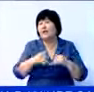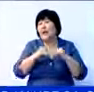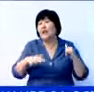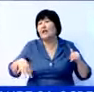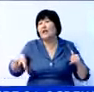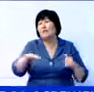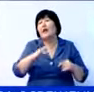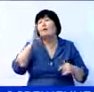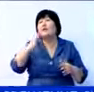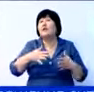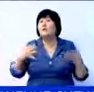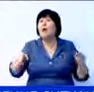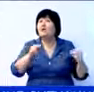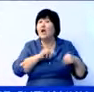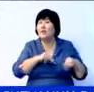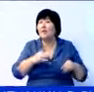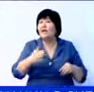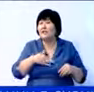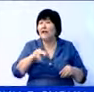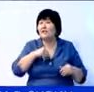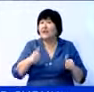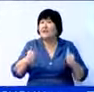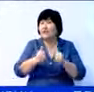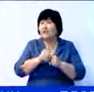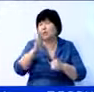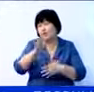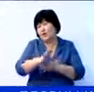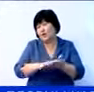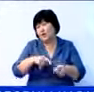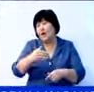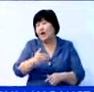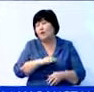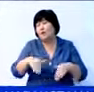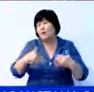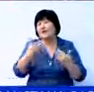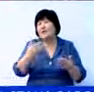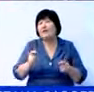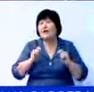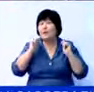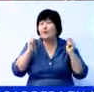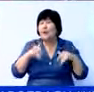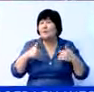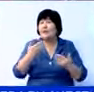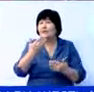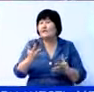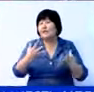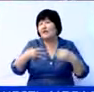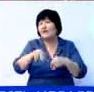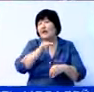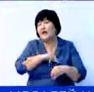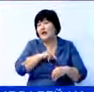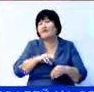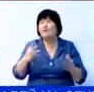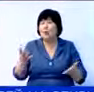региона. Впереди большая работа, и наше сотрудничество будет продолжено. Хочу поздравить вас с юбилеем, пожелать вам и вашему коллективу